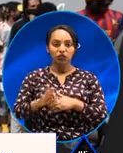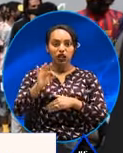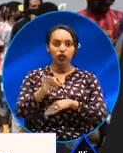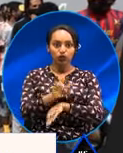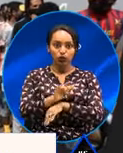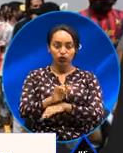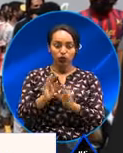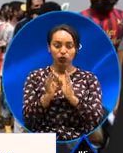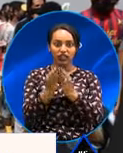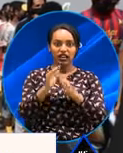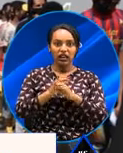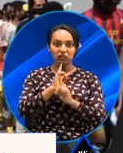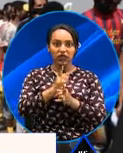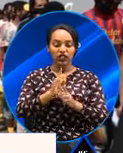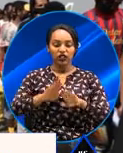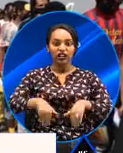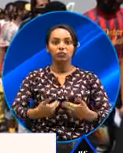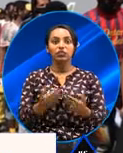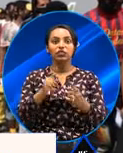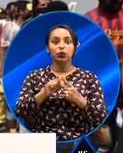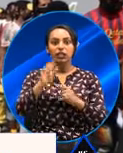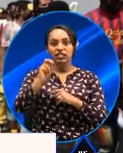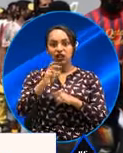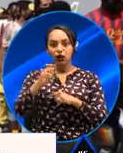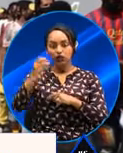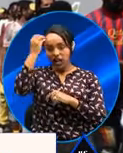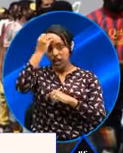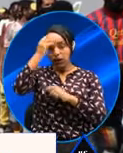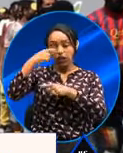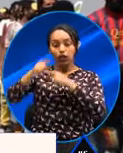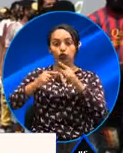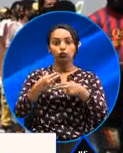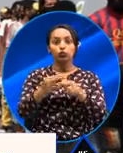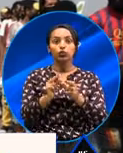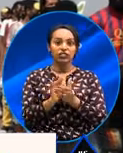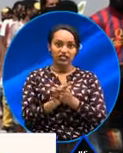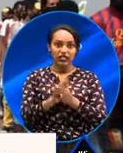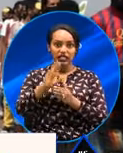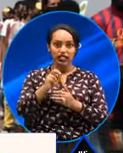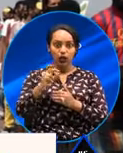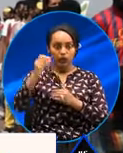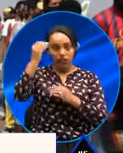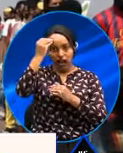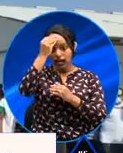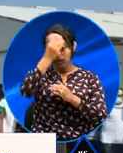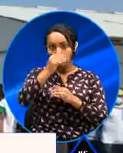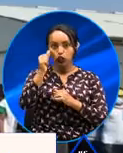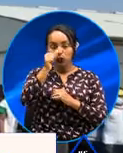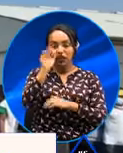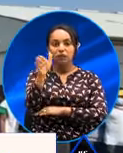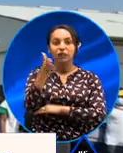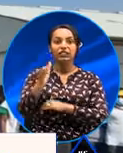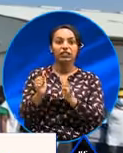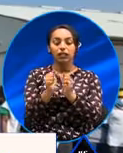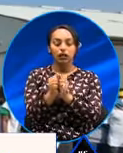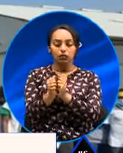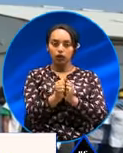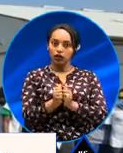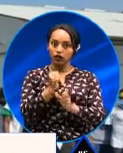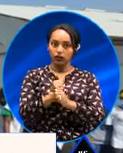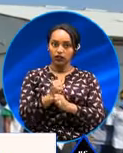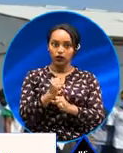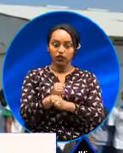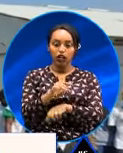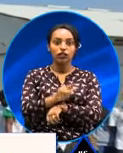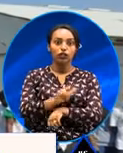የሚገኙ ዜጎችን ሁኔታ ላይ ምላሽ ለመስጠት ወደ ሳውዲ አረቢያ የተጓዘው የሉካን ቡድን በሳውዲ አረቢያ የኢትዮጵያ ኤምባሲ ጋር በጋራ